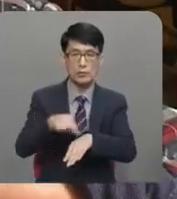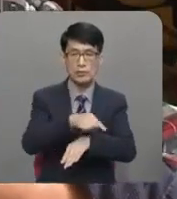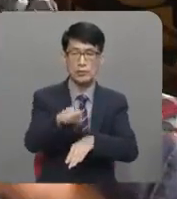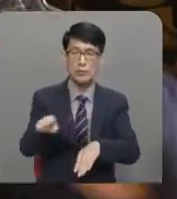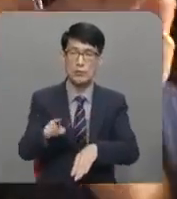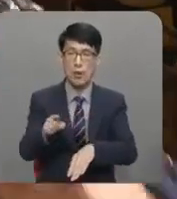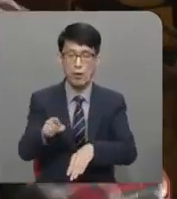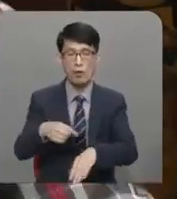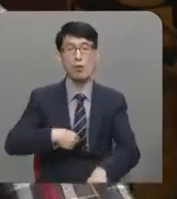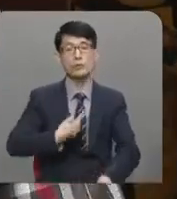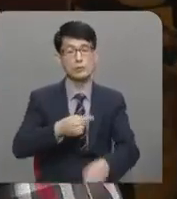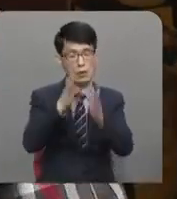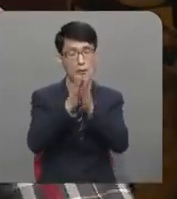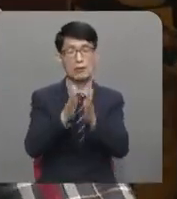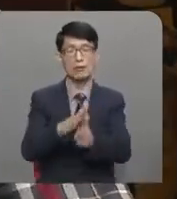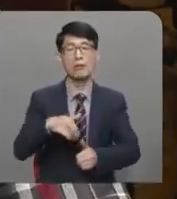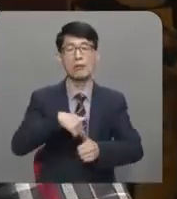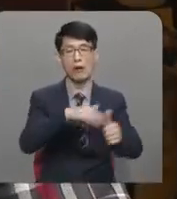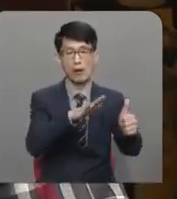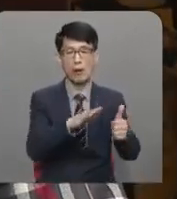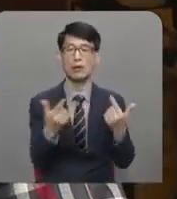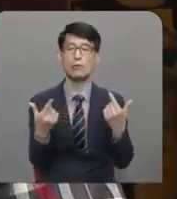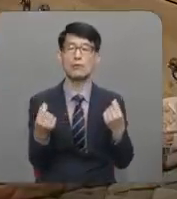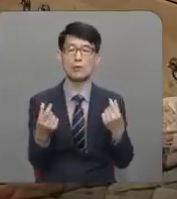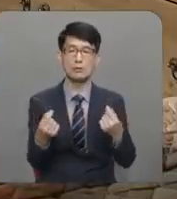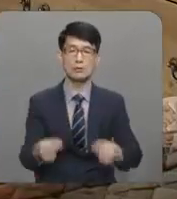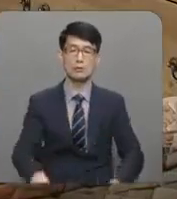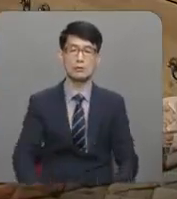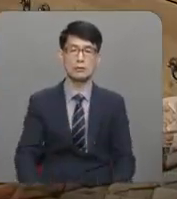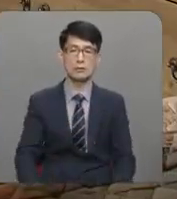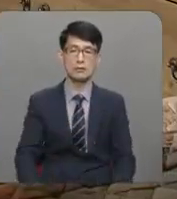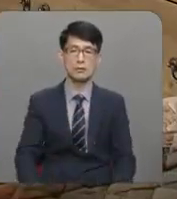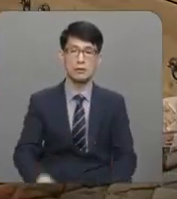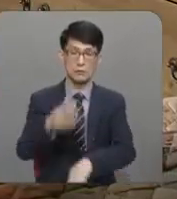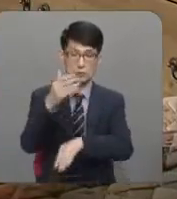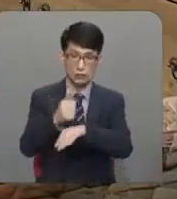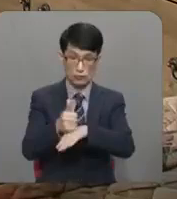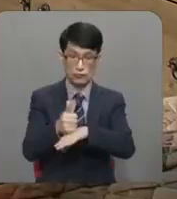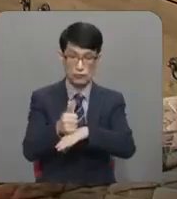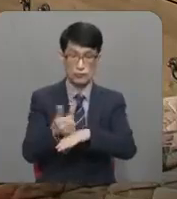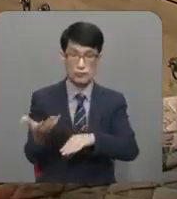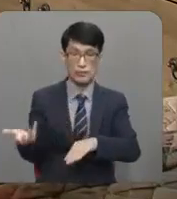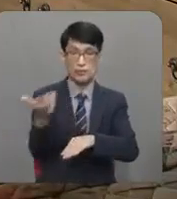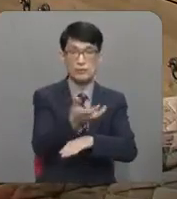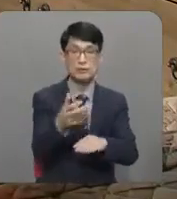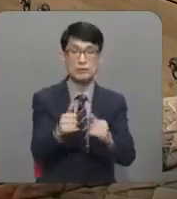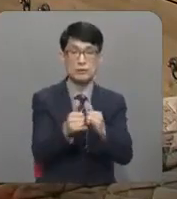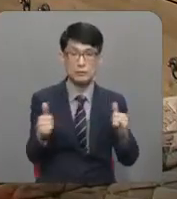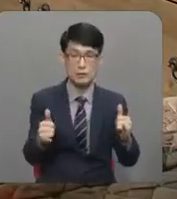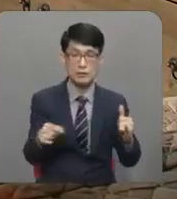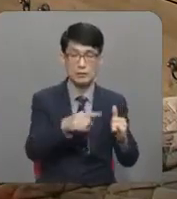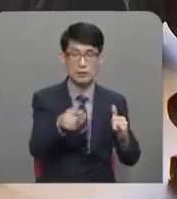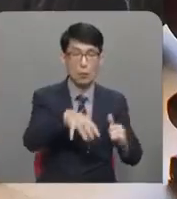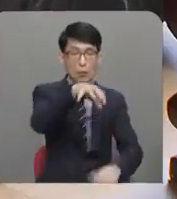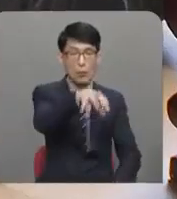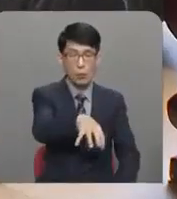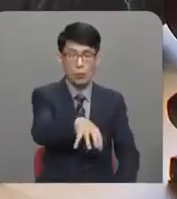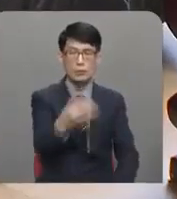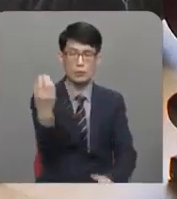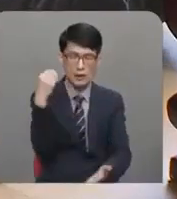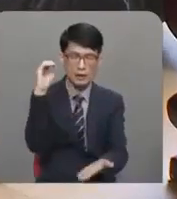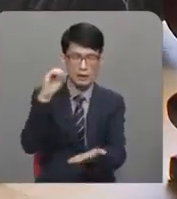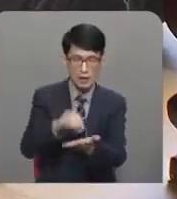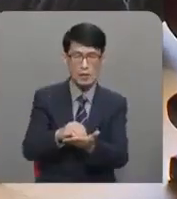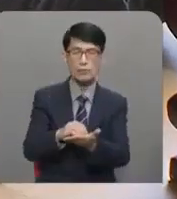소서 로라가 누구의 때 안 된다는 얘기에요 결국 이 주민들은 지난달 기존 이주단지 조성 사업 이행을